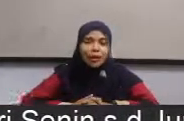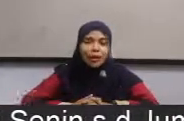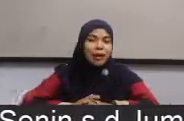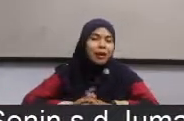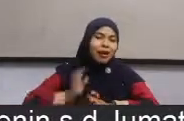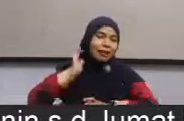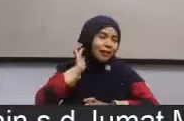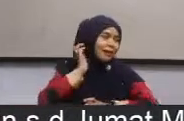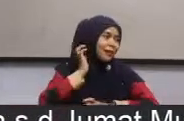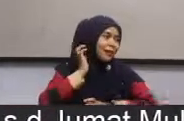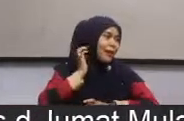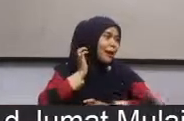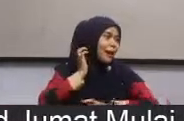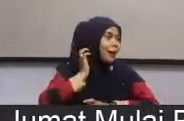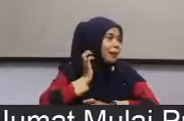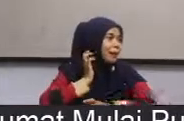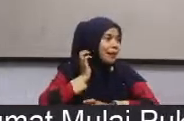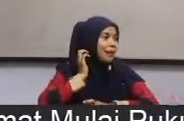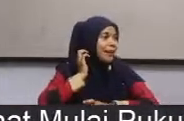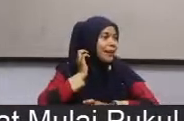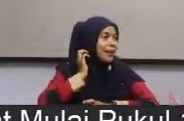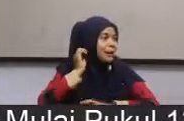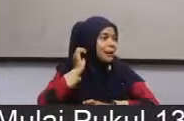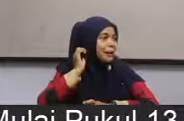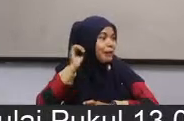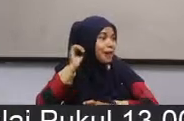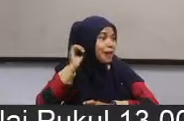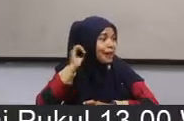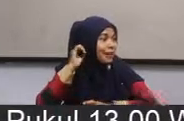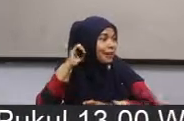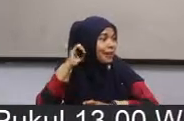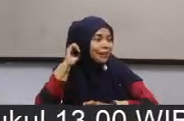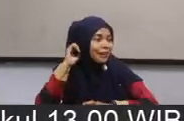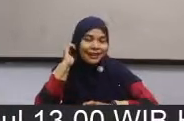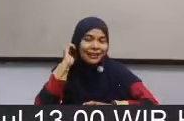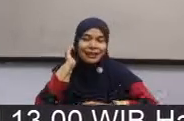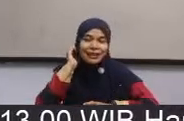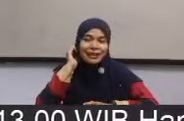Hoya delmah apalagi bajaj